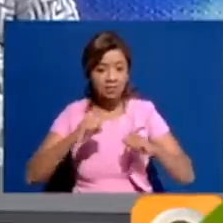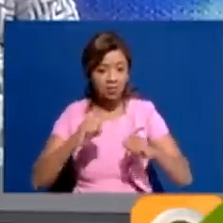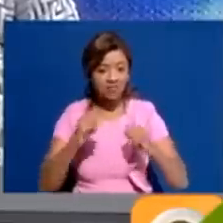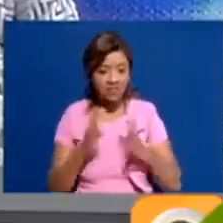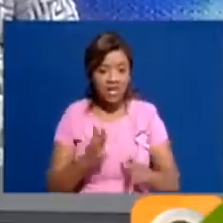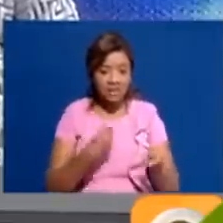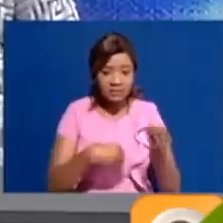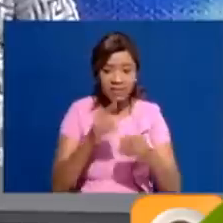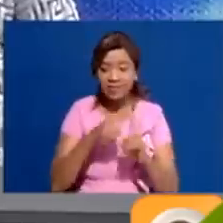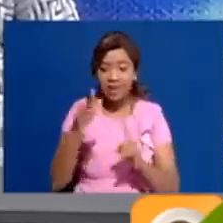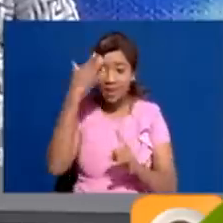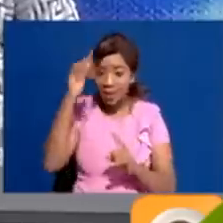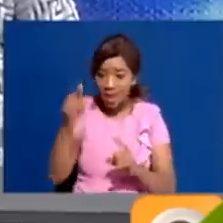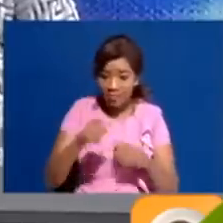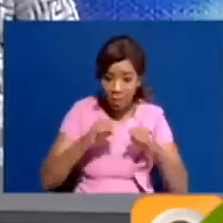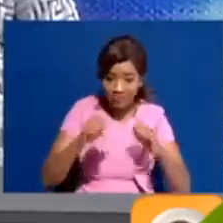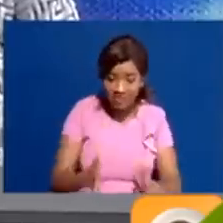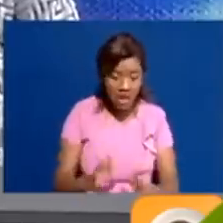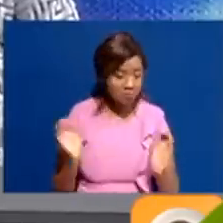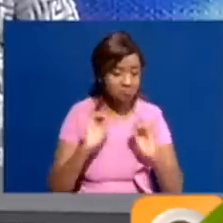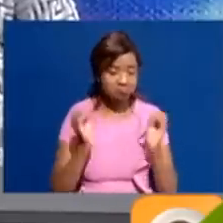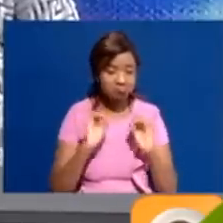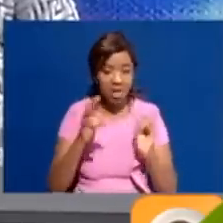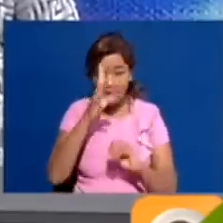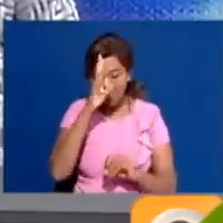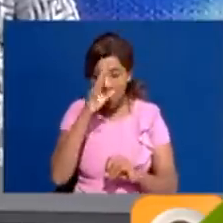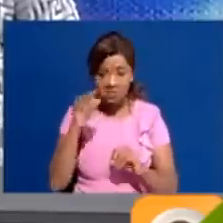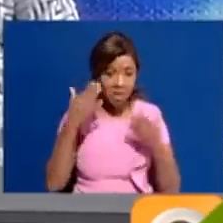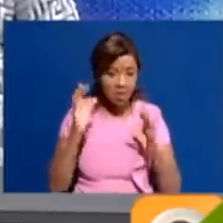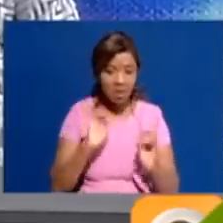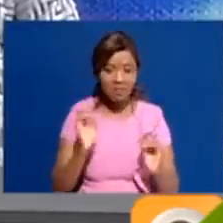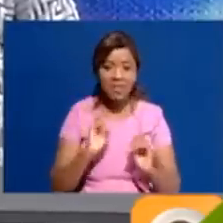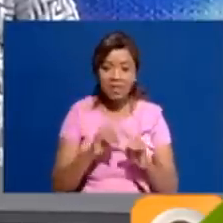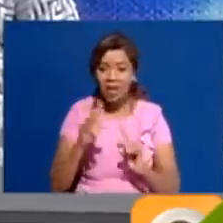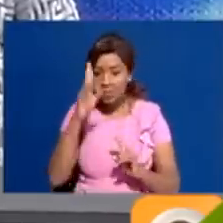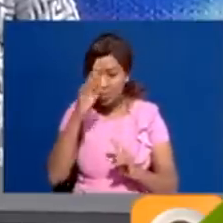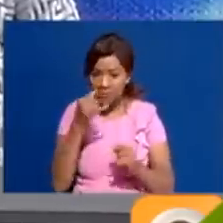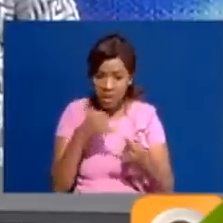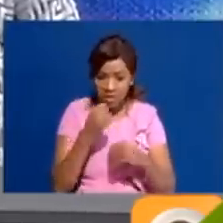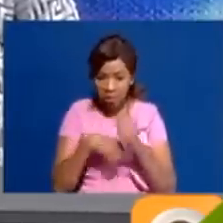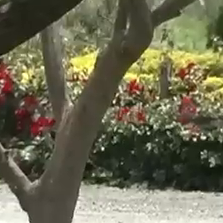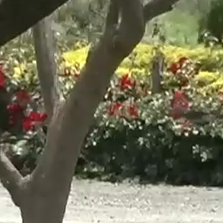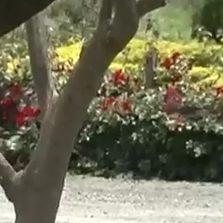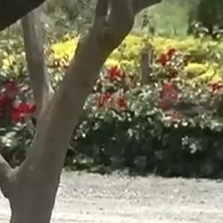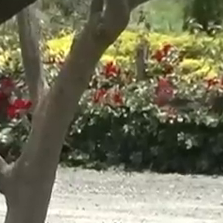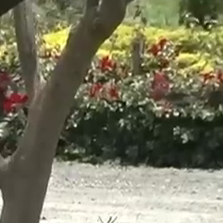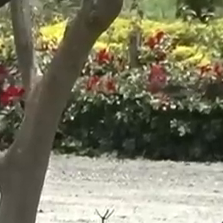ya kujua. Na kama mwanahabari wetu Gatete Njiroge anavyoarifu ni kuhusu mtego wa polisi dhidi ya mama huyo.